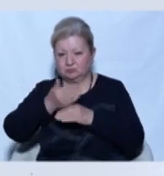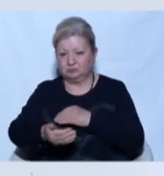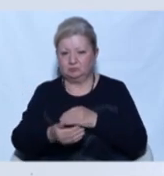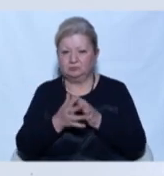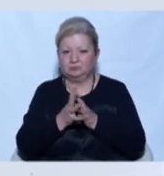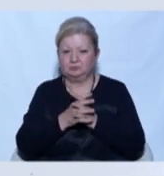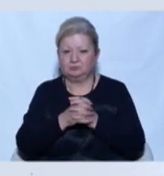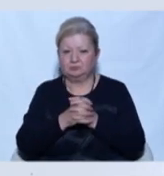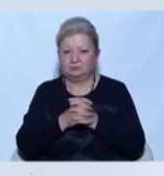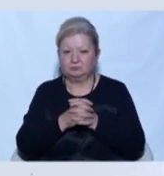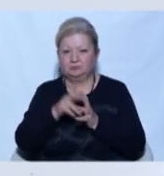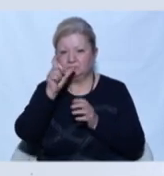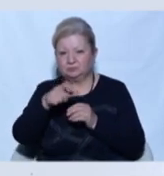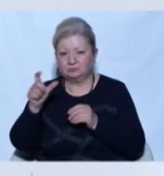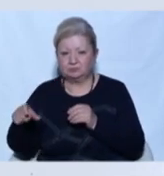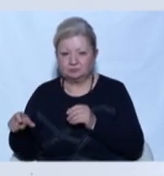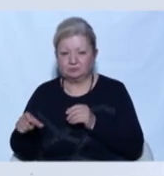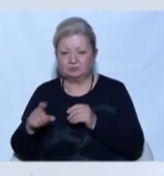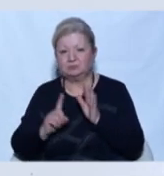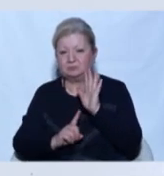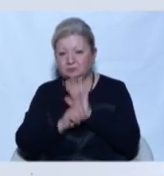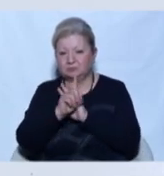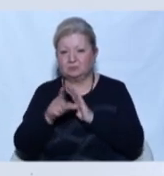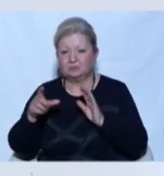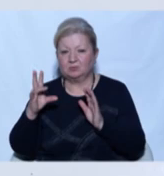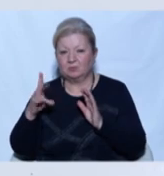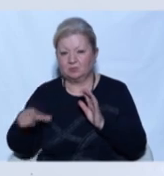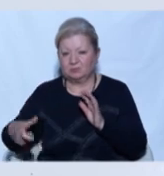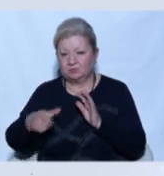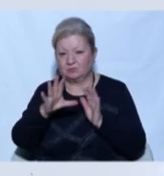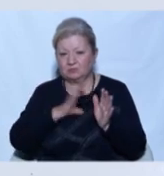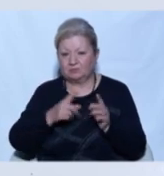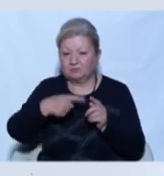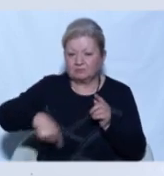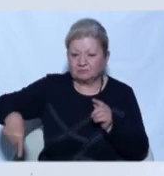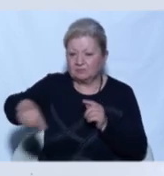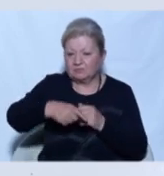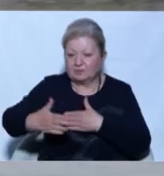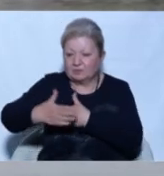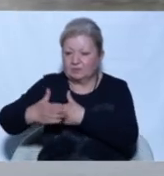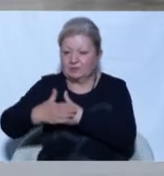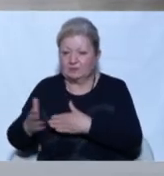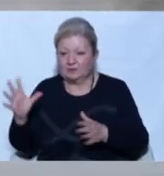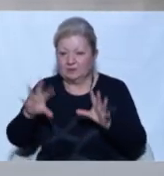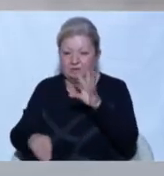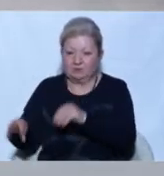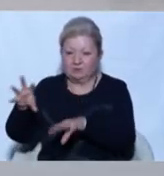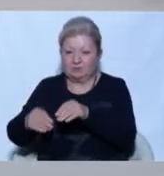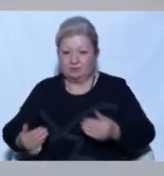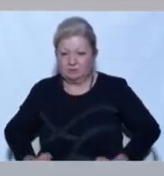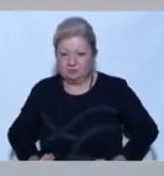საშუალება. ადამიანები თავდაპირველად ნილოსის ირგვლივ ვიწრო ზოლის სახით დასახლდნენ. Ისინი